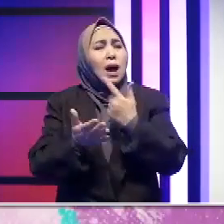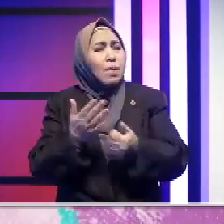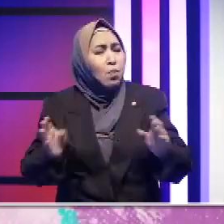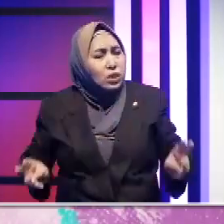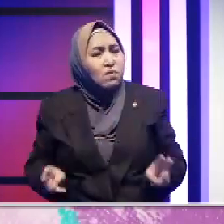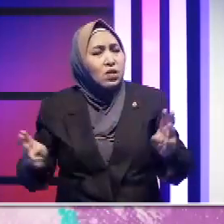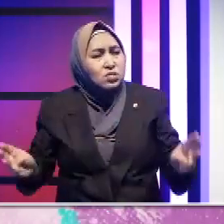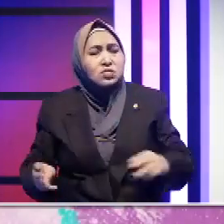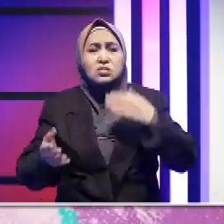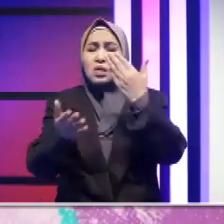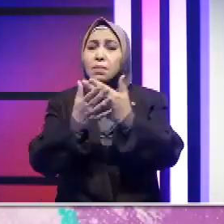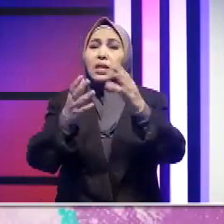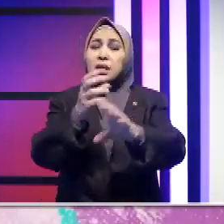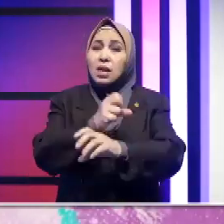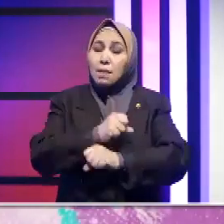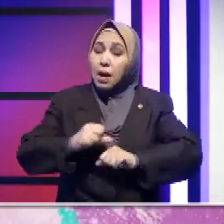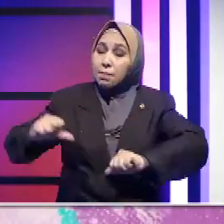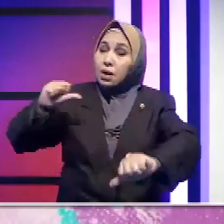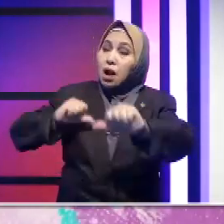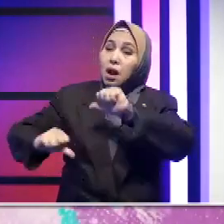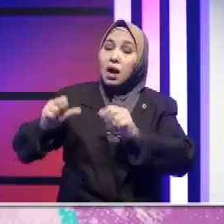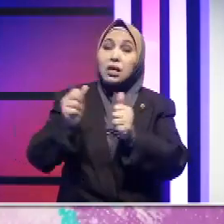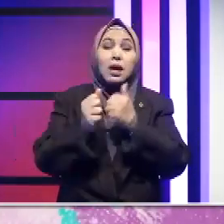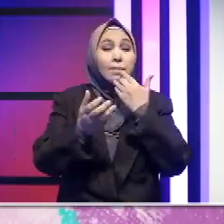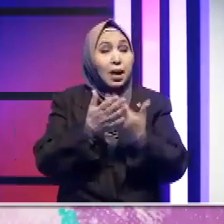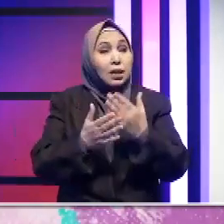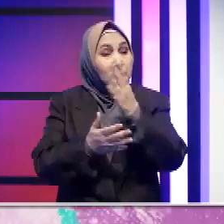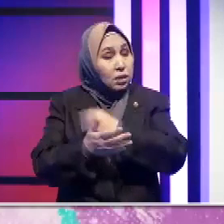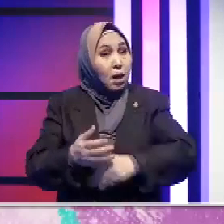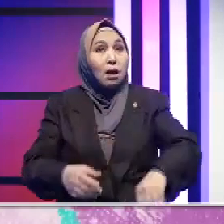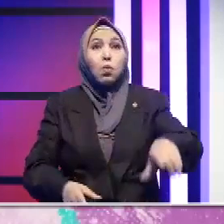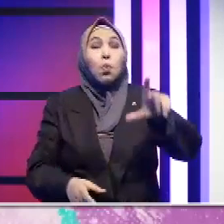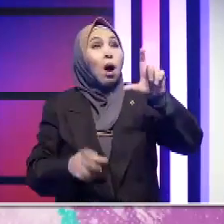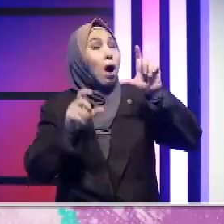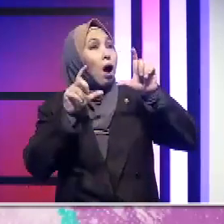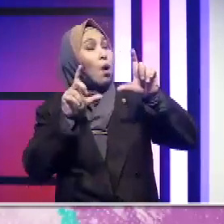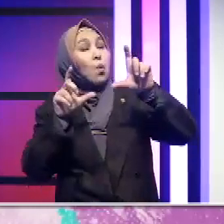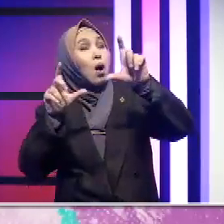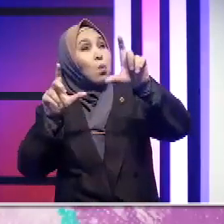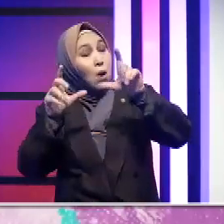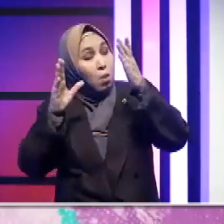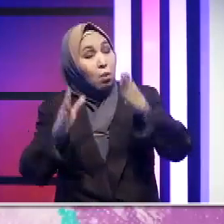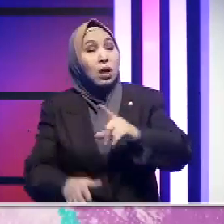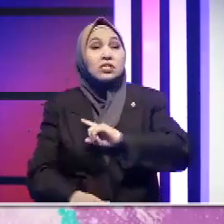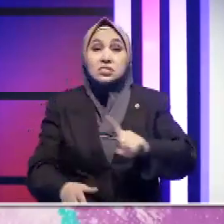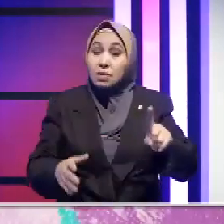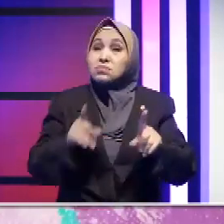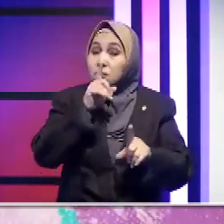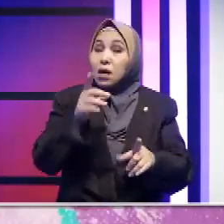sehingga dapat berakhlak dengan baik dan dikagumi sebagian muslim juga sebenarnya